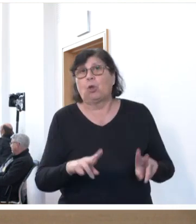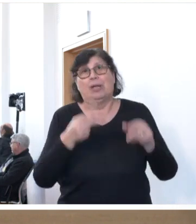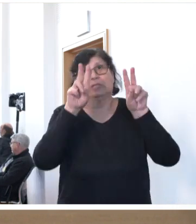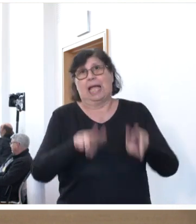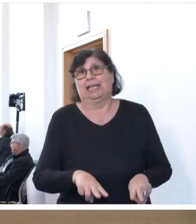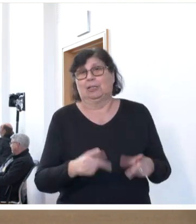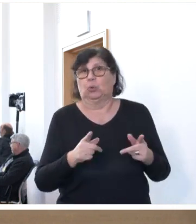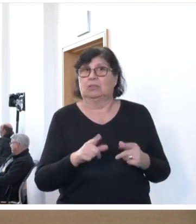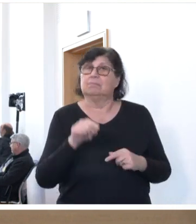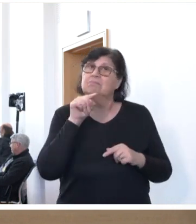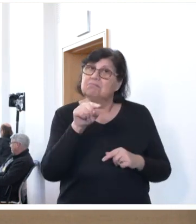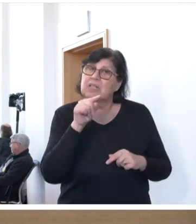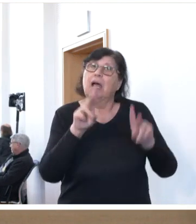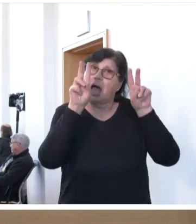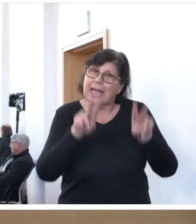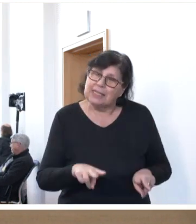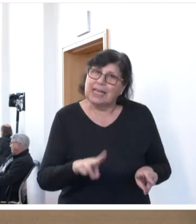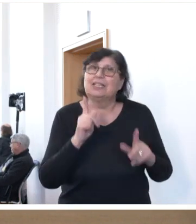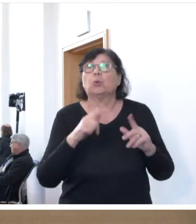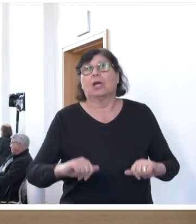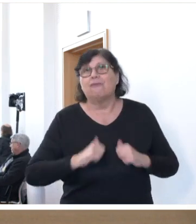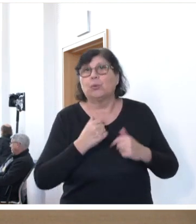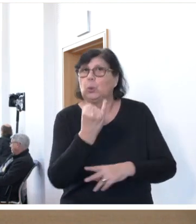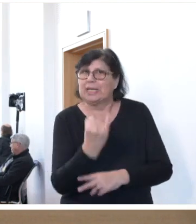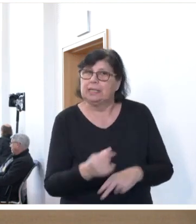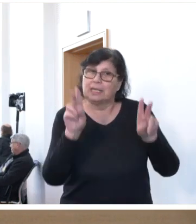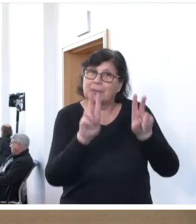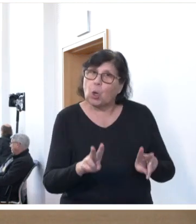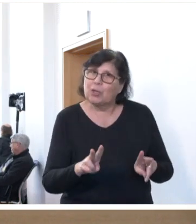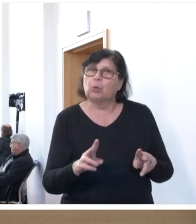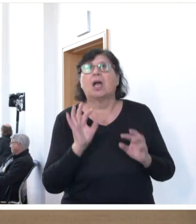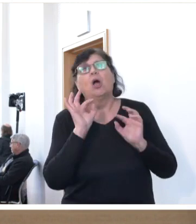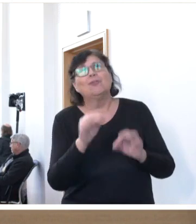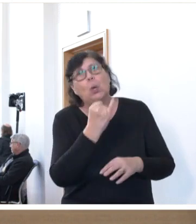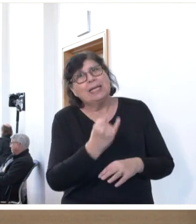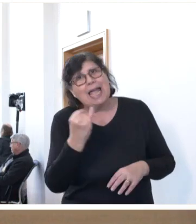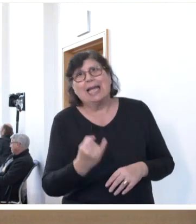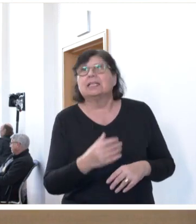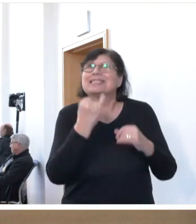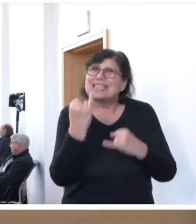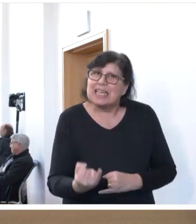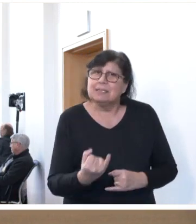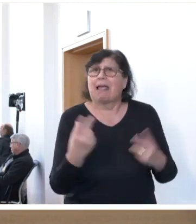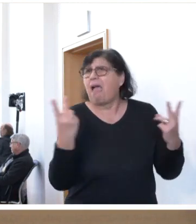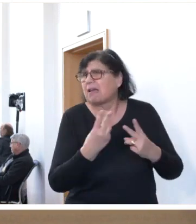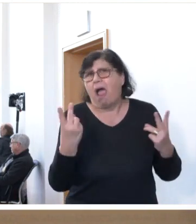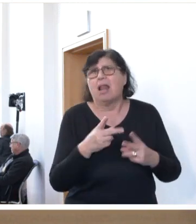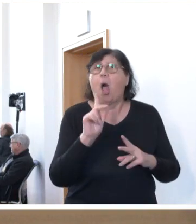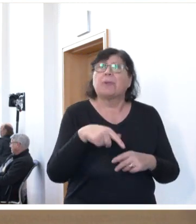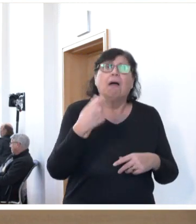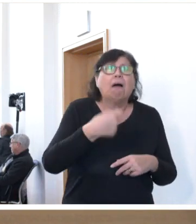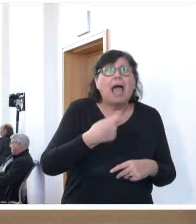Betreuungseinrichtungen. Sie sind Einrichtungen der frühkindlichen Betreuung, die jedem Kind unabhängig vom Geldbeutel der Eltern zugänglich sein